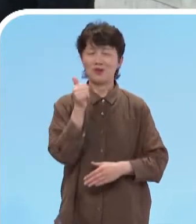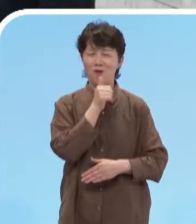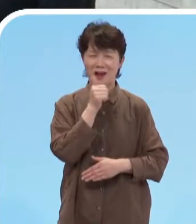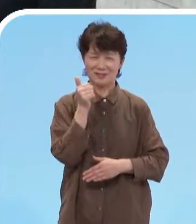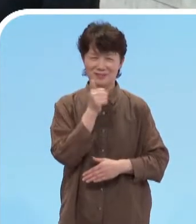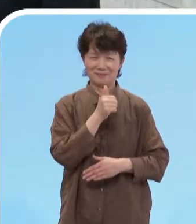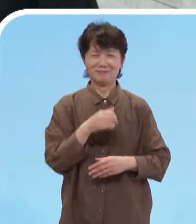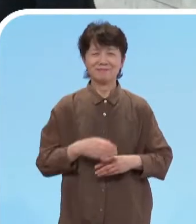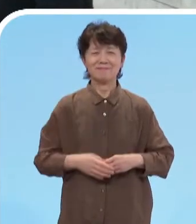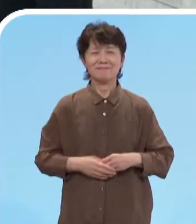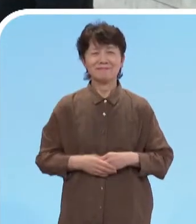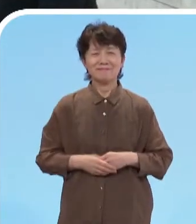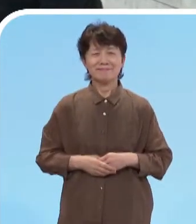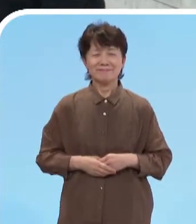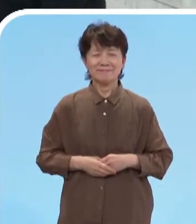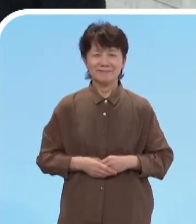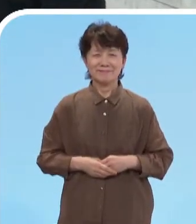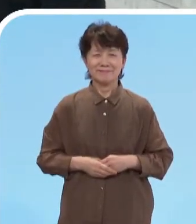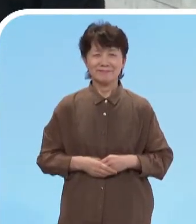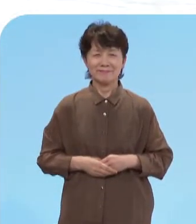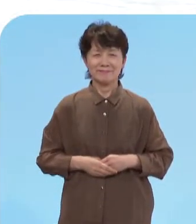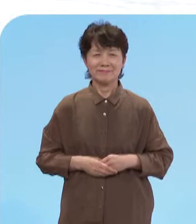介していきます。 はい、